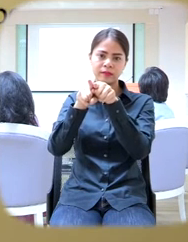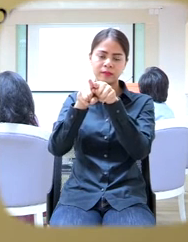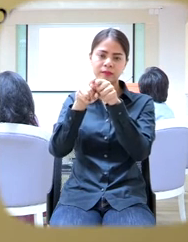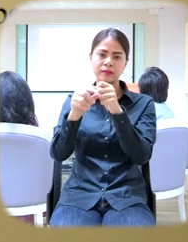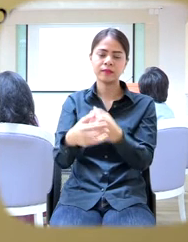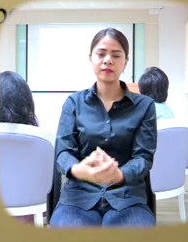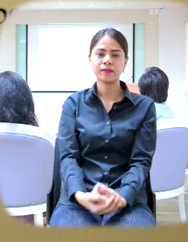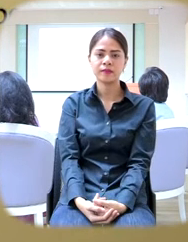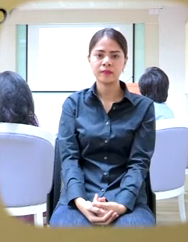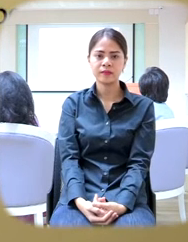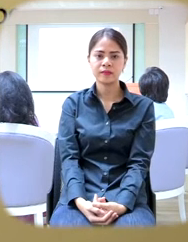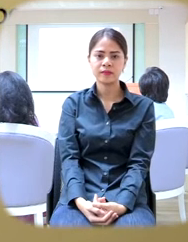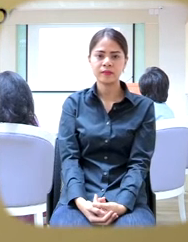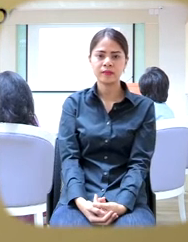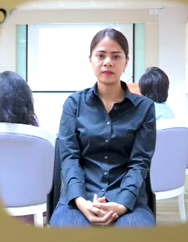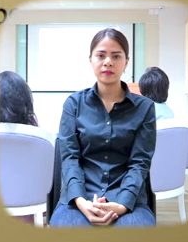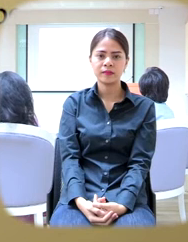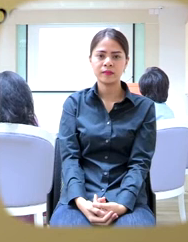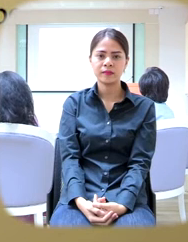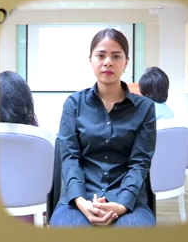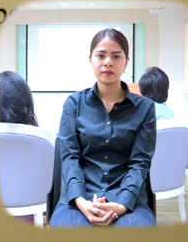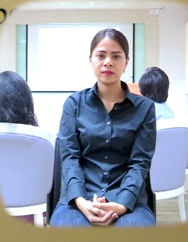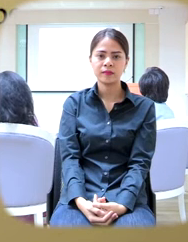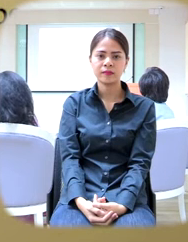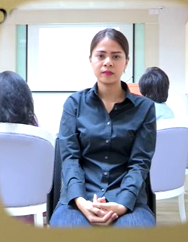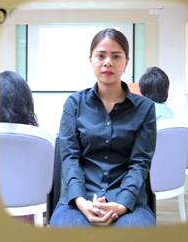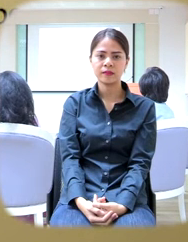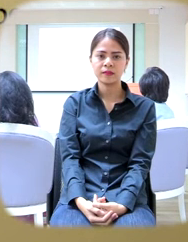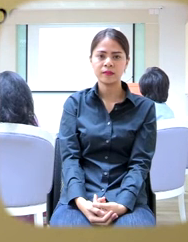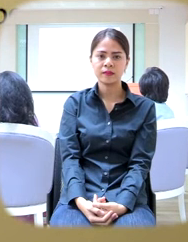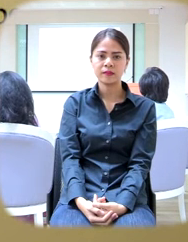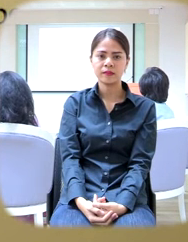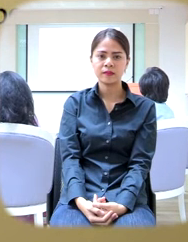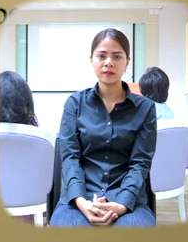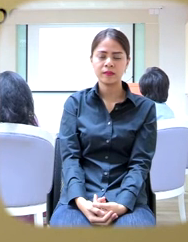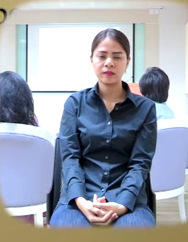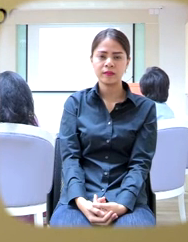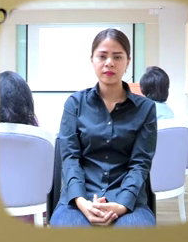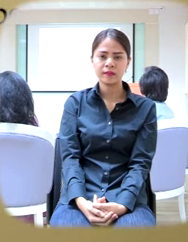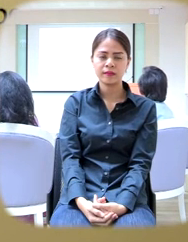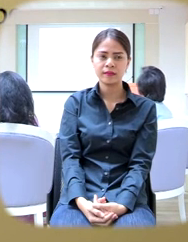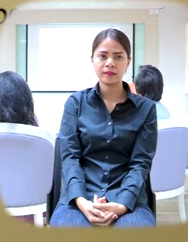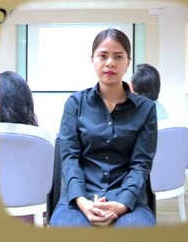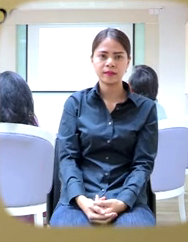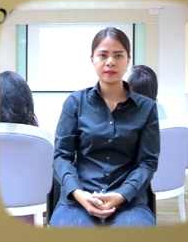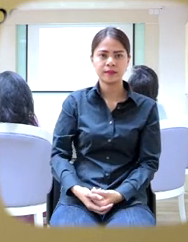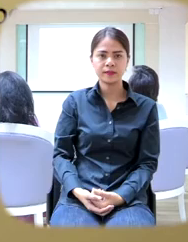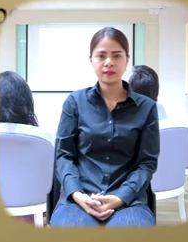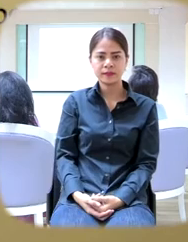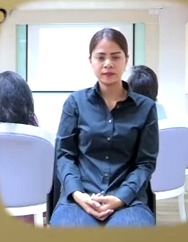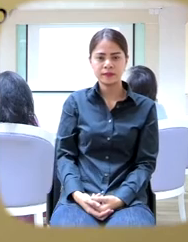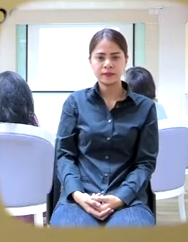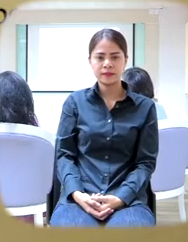ครับ And then the American Library of Congress, in fact, came from the library of